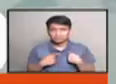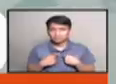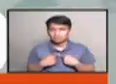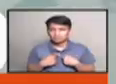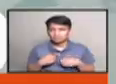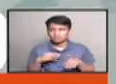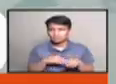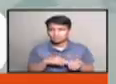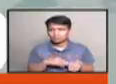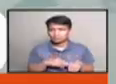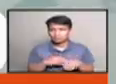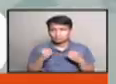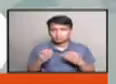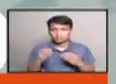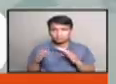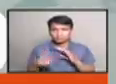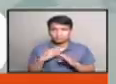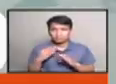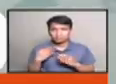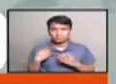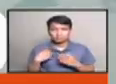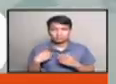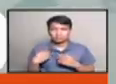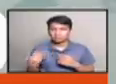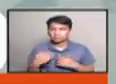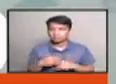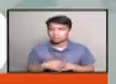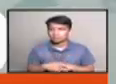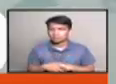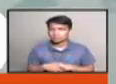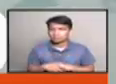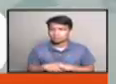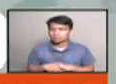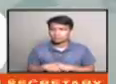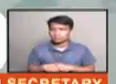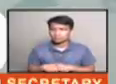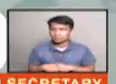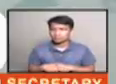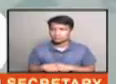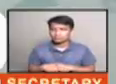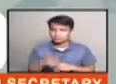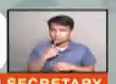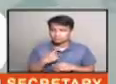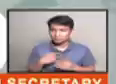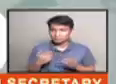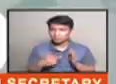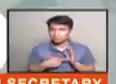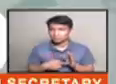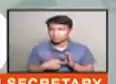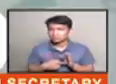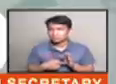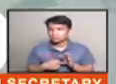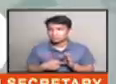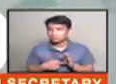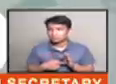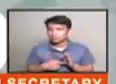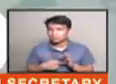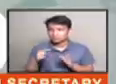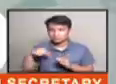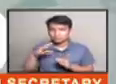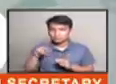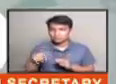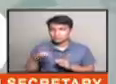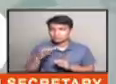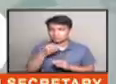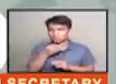Opo. Ang dami na pong, pati mga polis siya po dito. Pinakita ko na po lahat eh. Ang gulo eh. Senior Inspector Marlon Meman, hepe ng